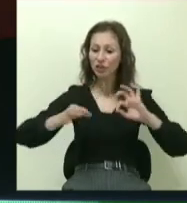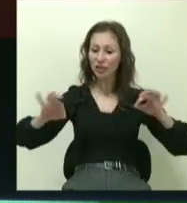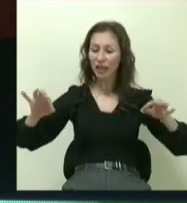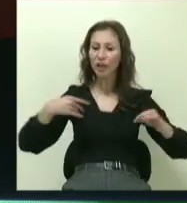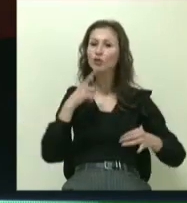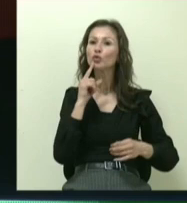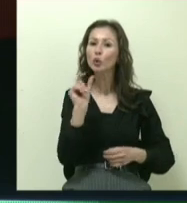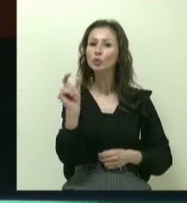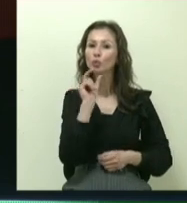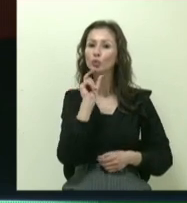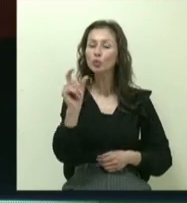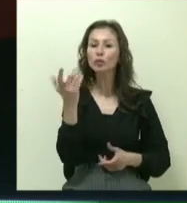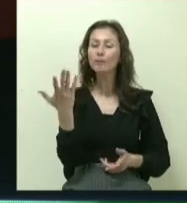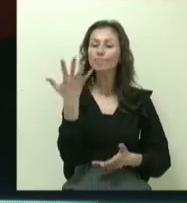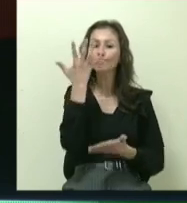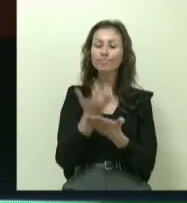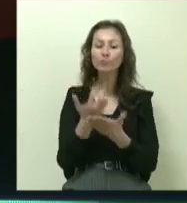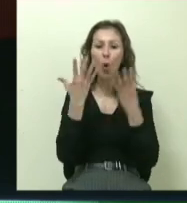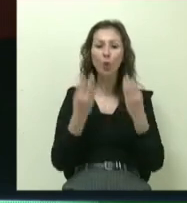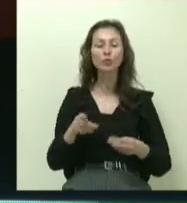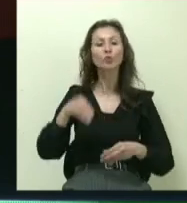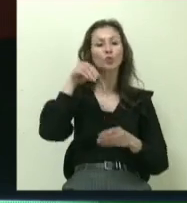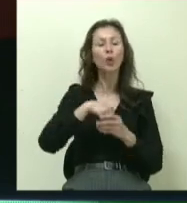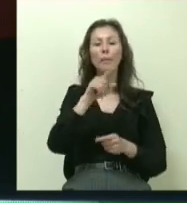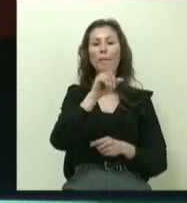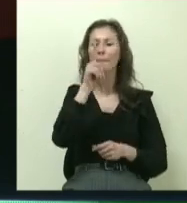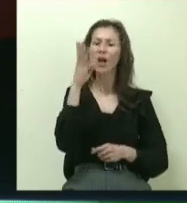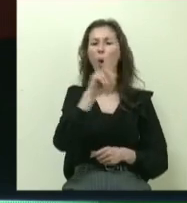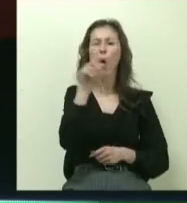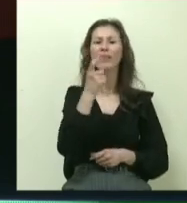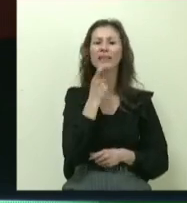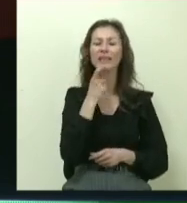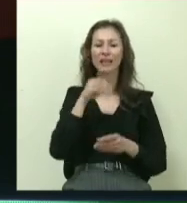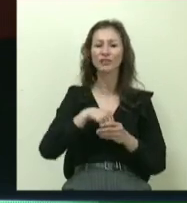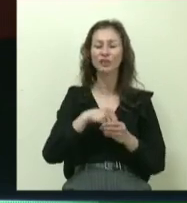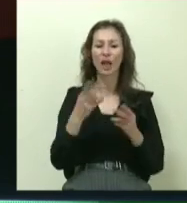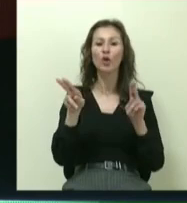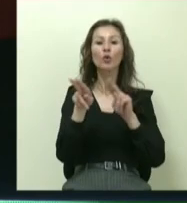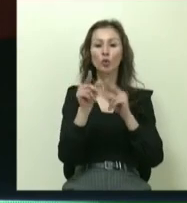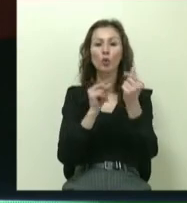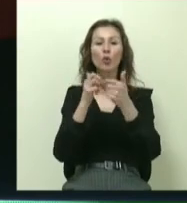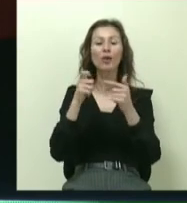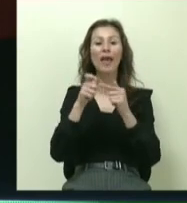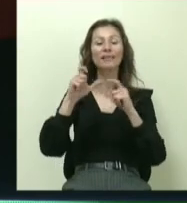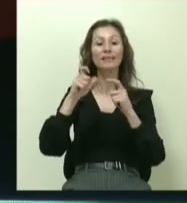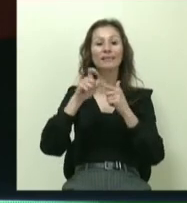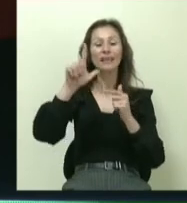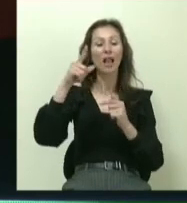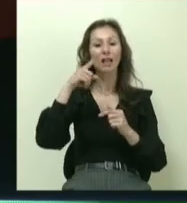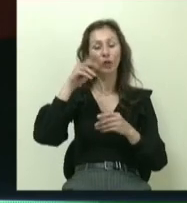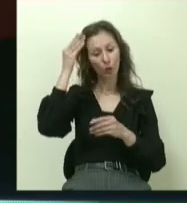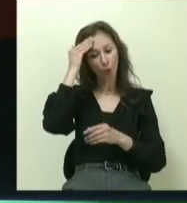dağarcığımızda artık yer edindiği Şu son birkaç on yılda küresel boyutta yoksulluğun önemli